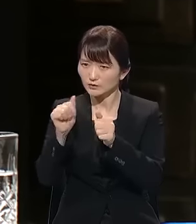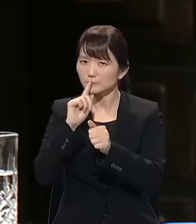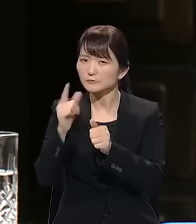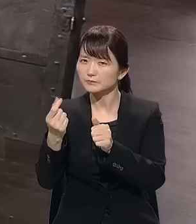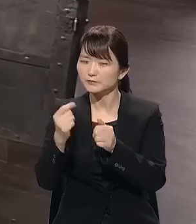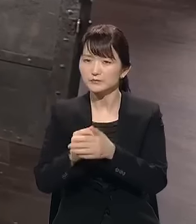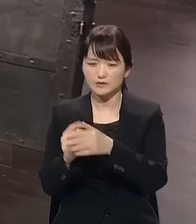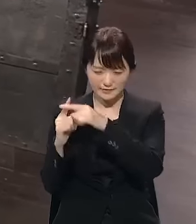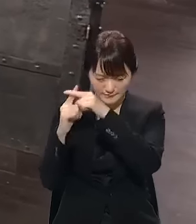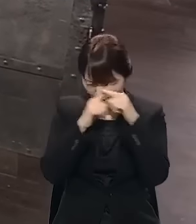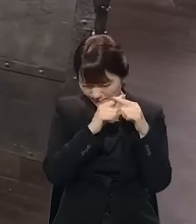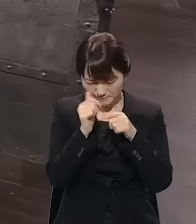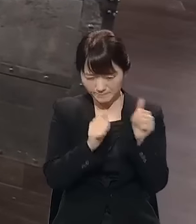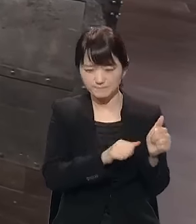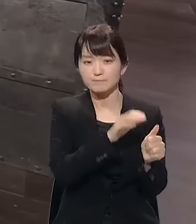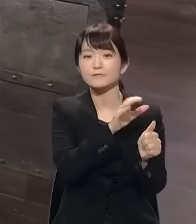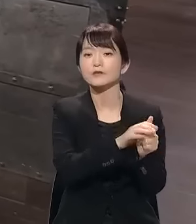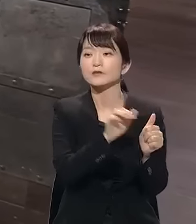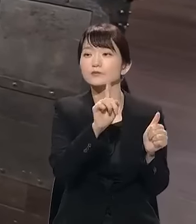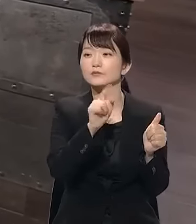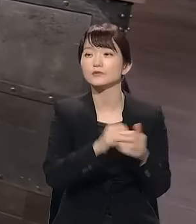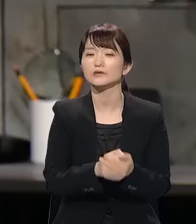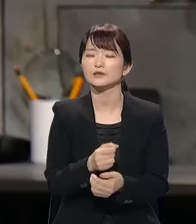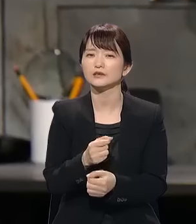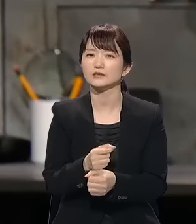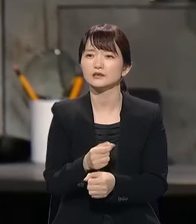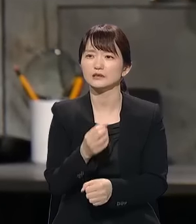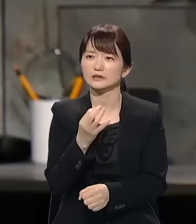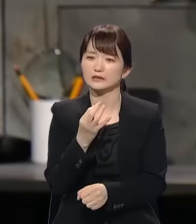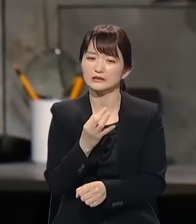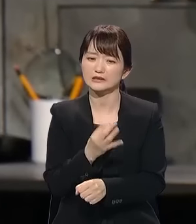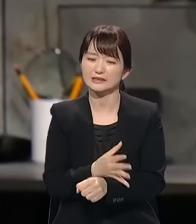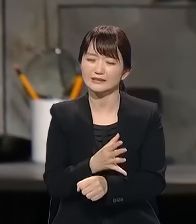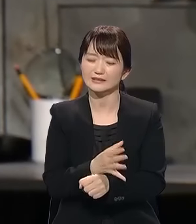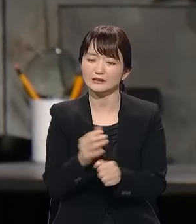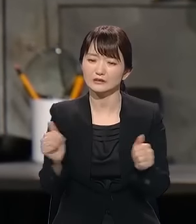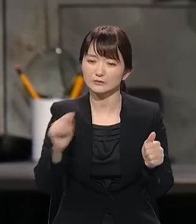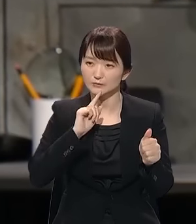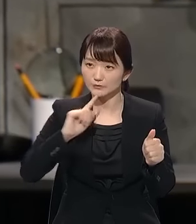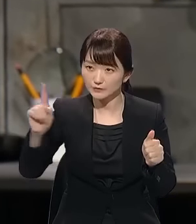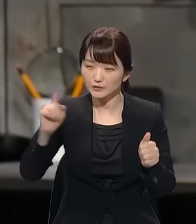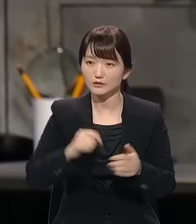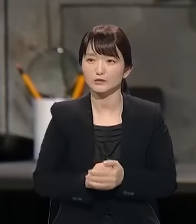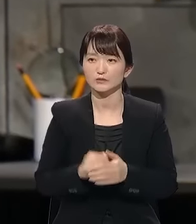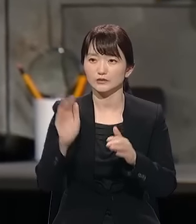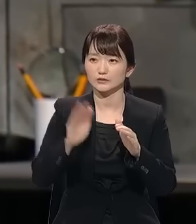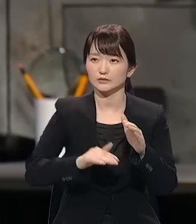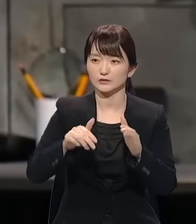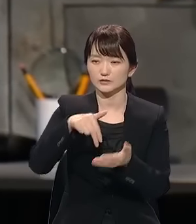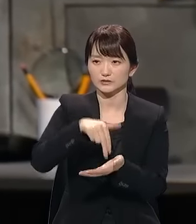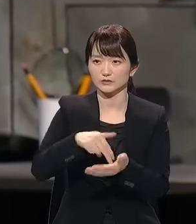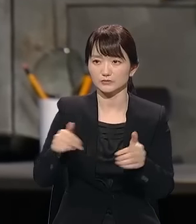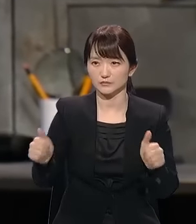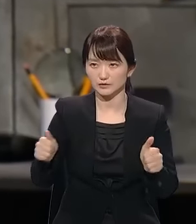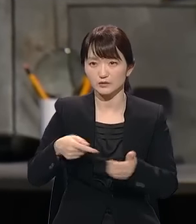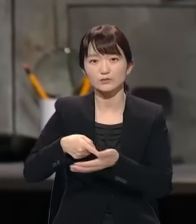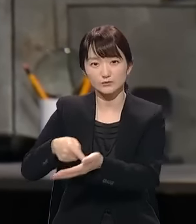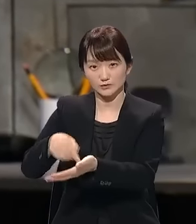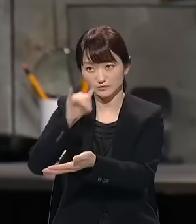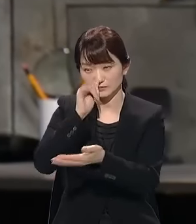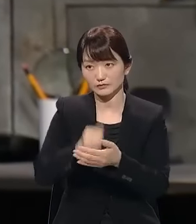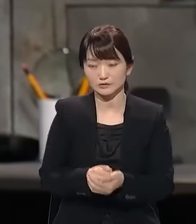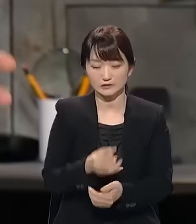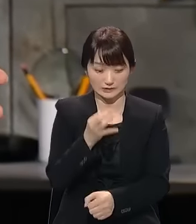무조건 변호사를 선임해서 뭐라고 하셨죠 약식 이제 청구를 하면 정식 재판 청구를 할 수 있다라고 했고요